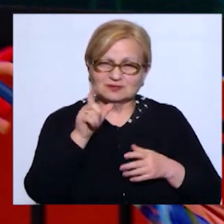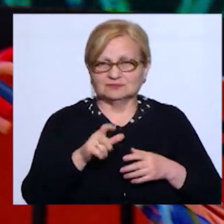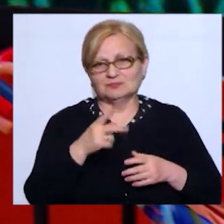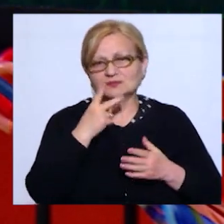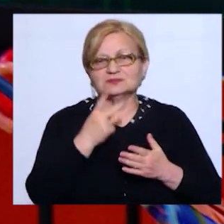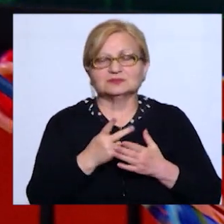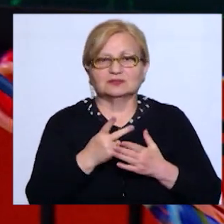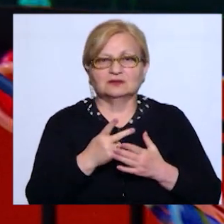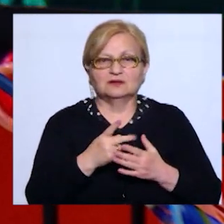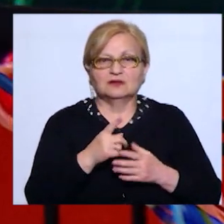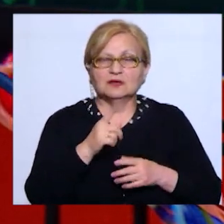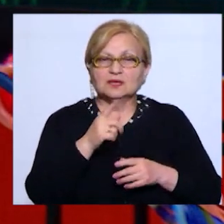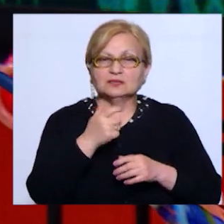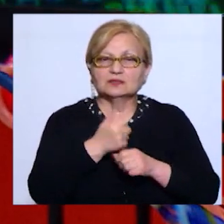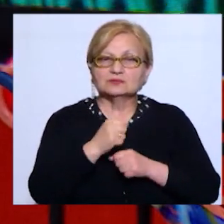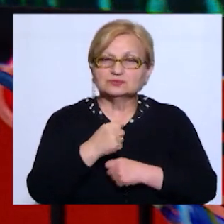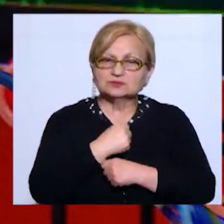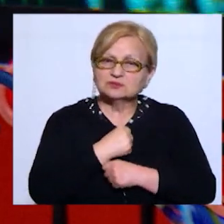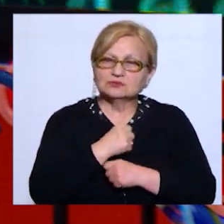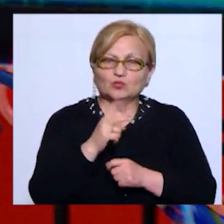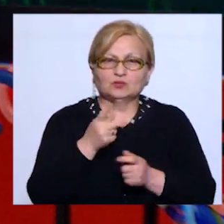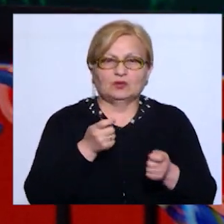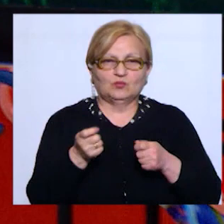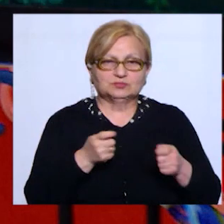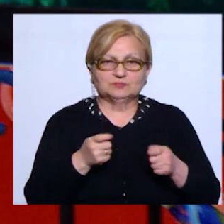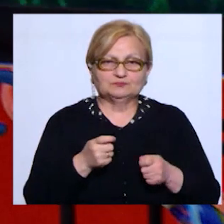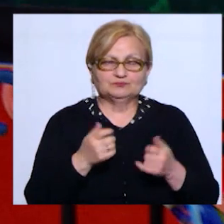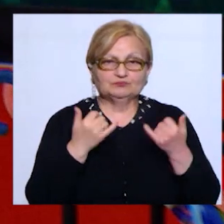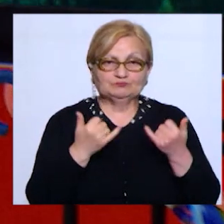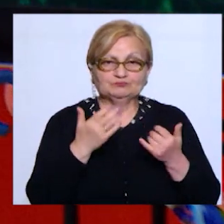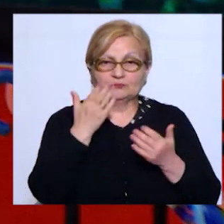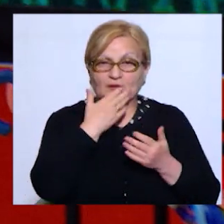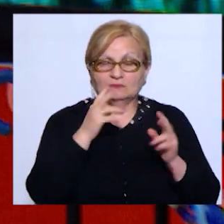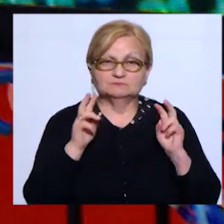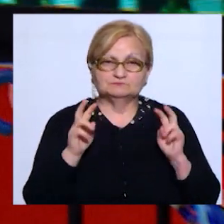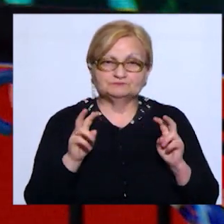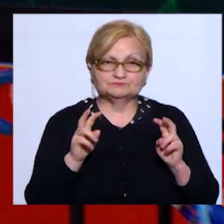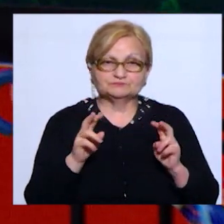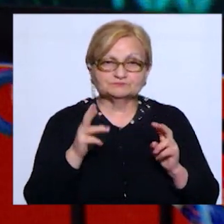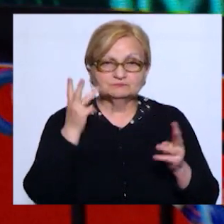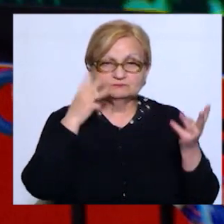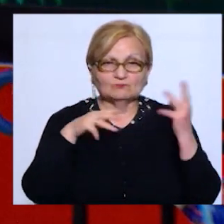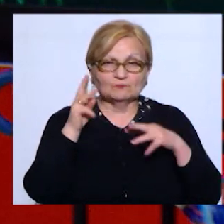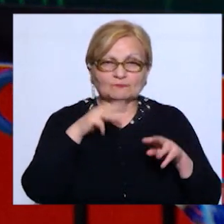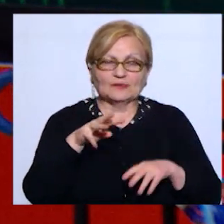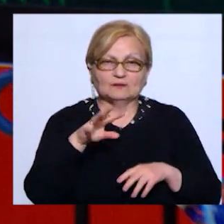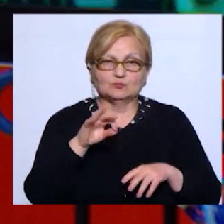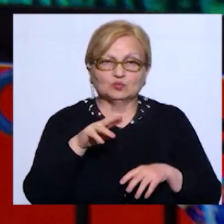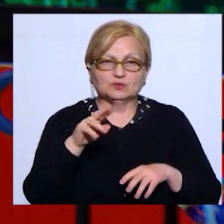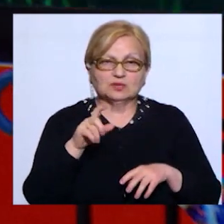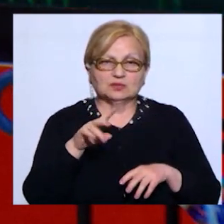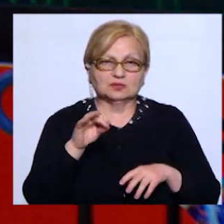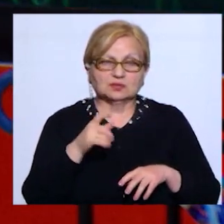და მაინც და მაინც ერიდეთ ერთმანეთთან ჩახუტებას რაღაც პერიოდით. დღევანდელი გაკვეთილის თემა არის ზოგადად მოდელირებაზე ვისაუბროთ, რატო არის